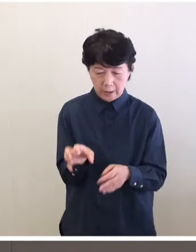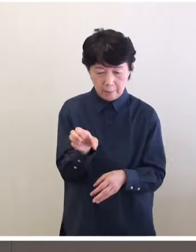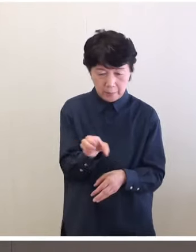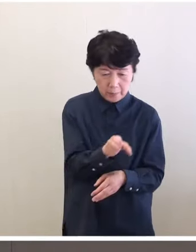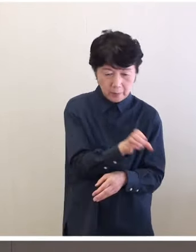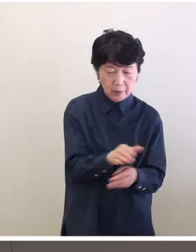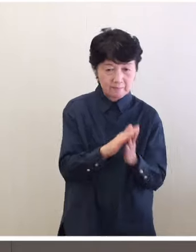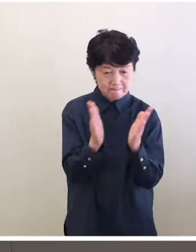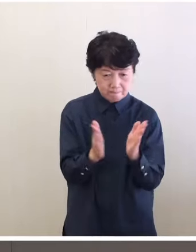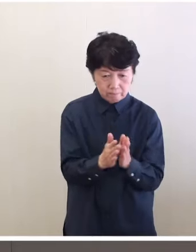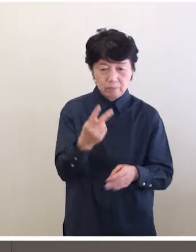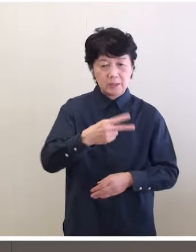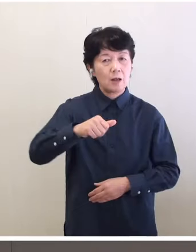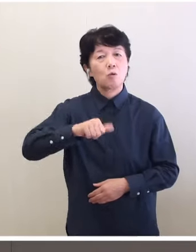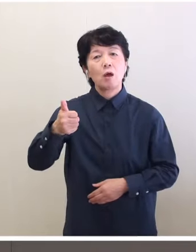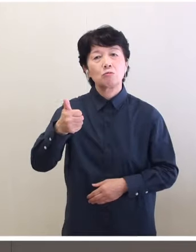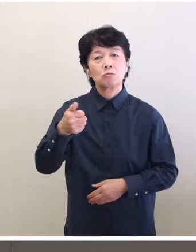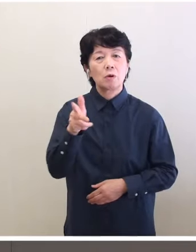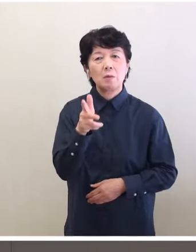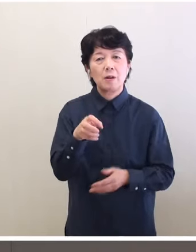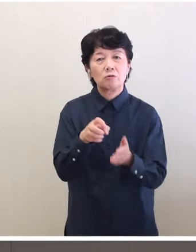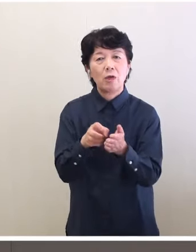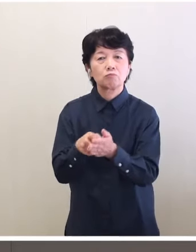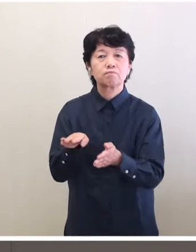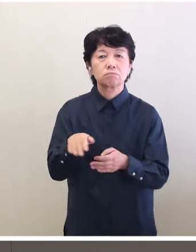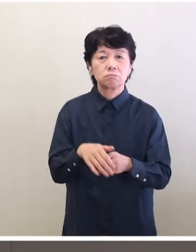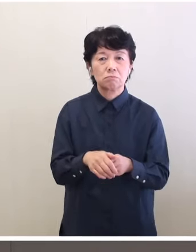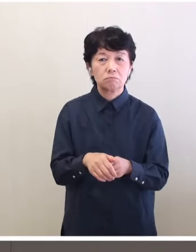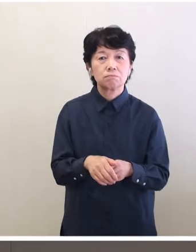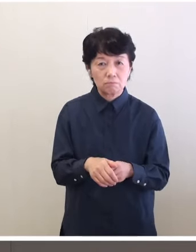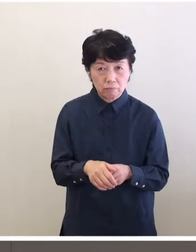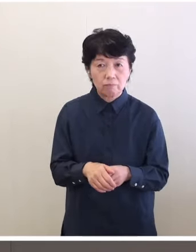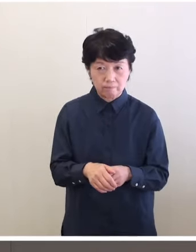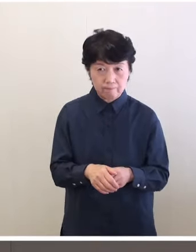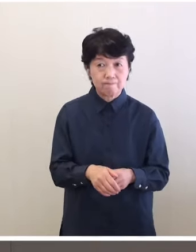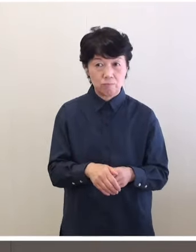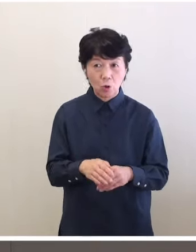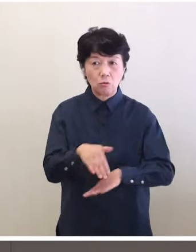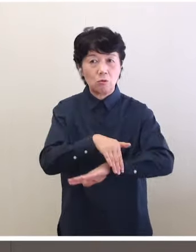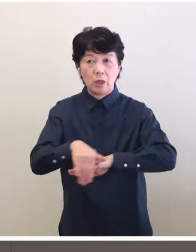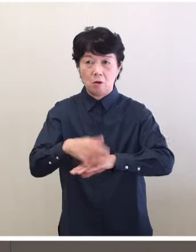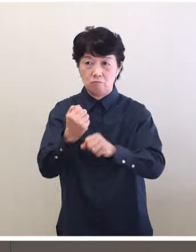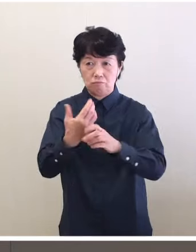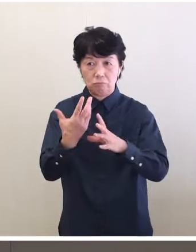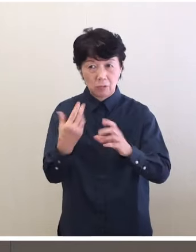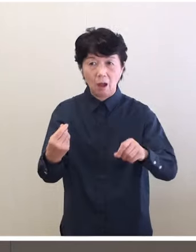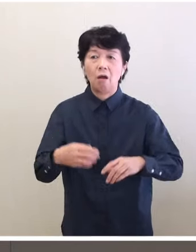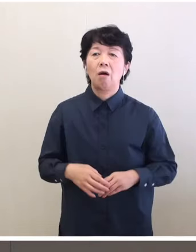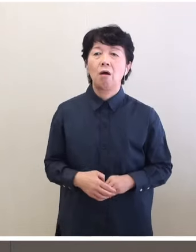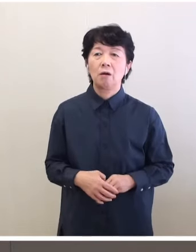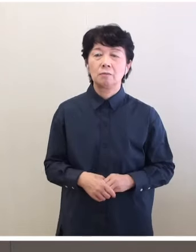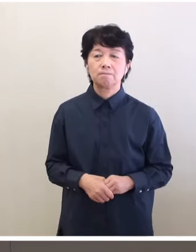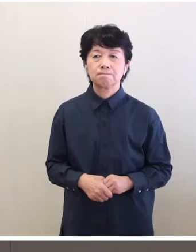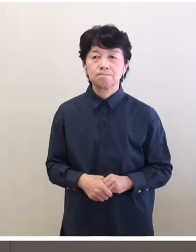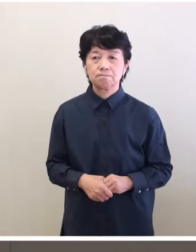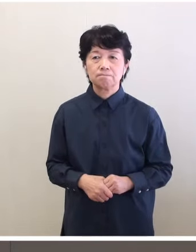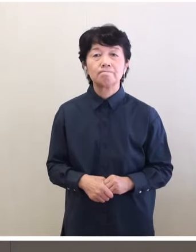て2500台を設置し、全体で5000台にすると、こういう計画を立てているわけです